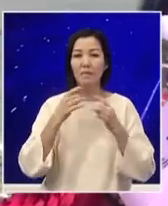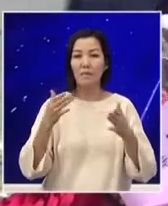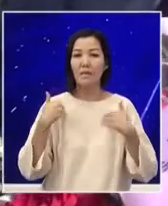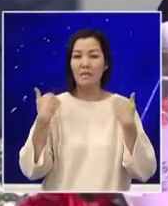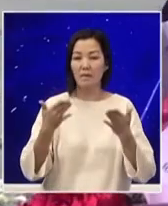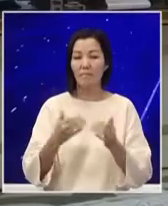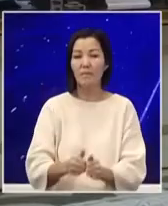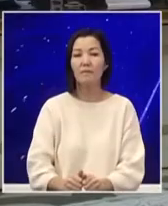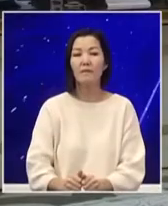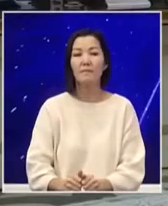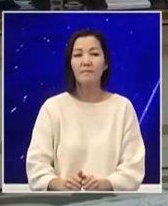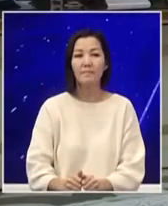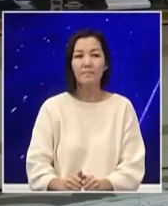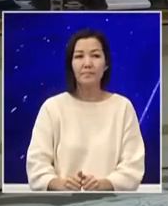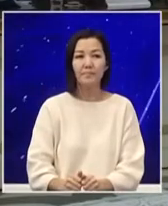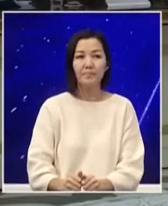дорогие коллеги!